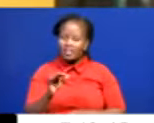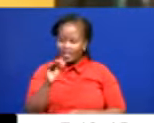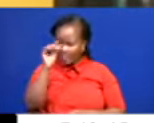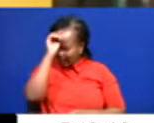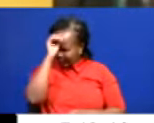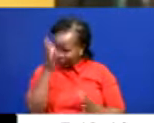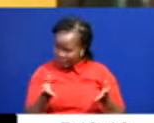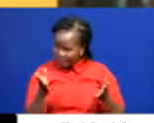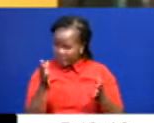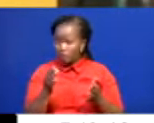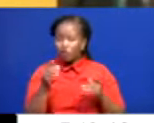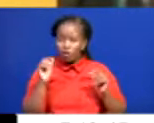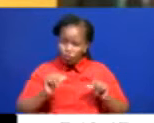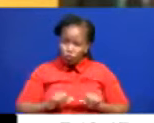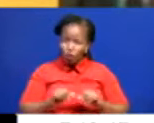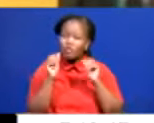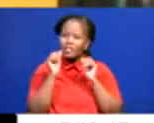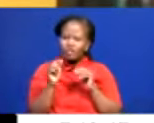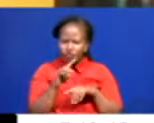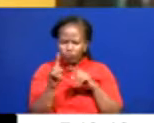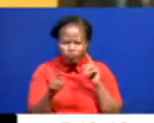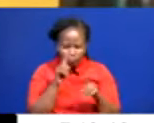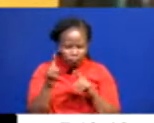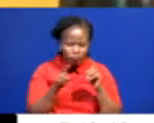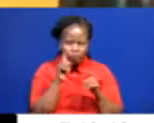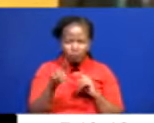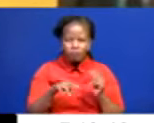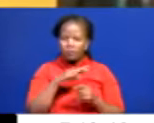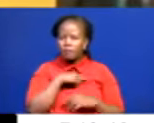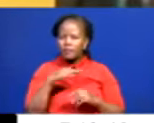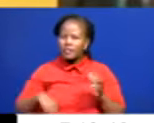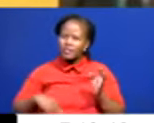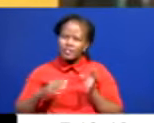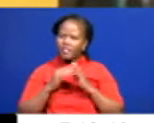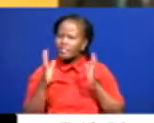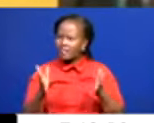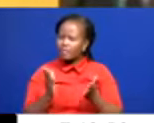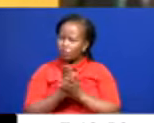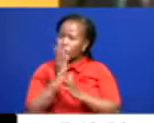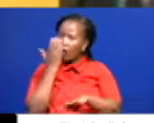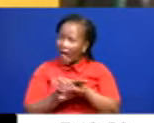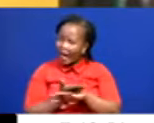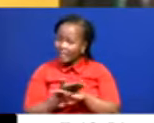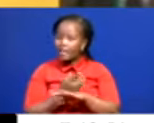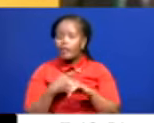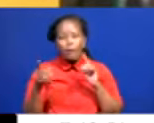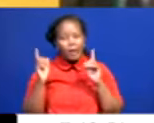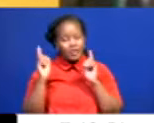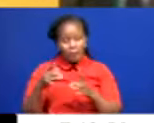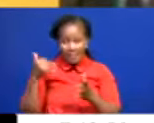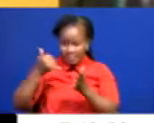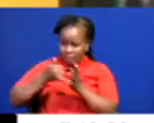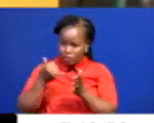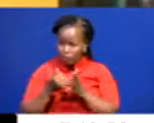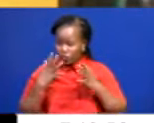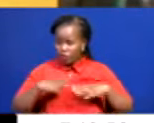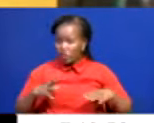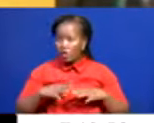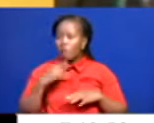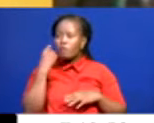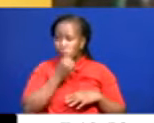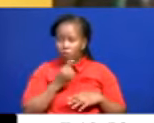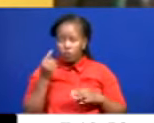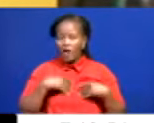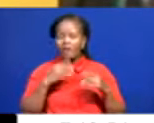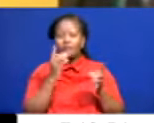kupiga msasa wale ambao kwamba ni viongozi wa dini. Ingawa ni vigumu, lakini wawahusishe wale ambao kwamba wako katika